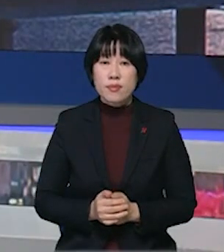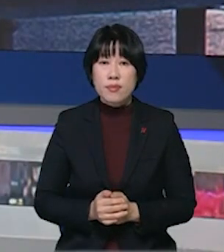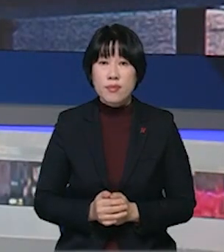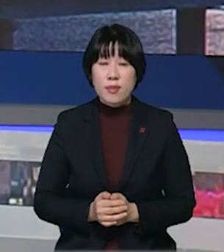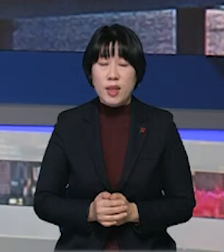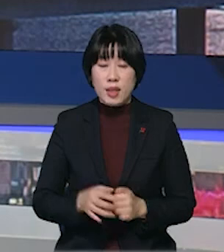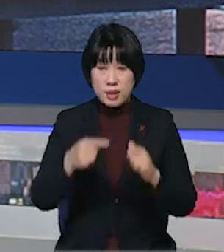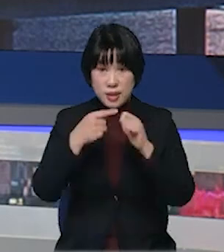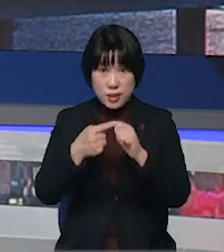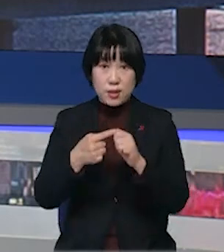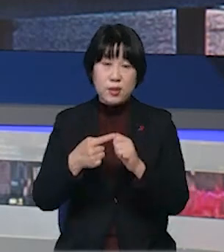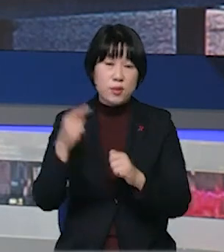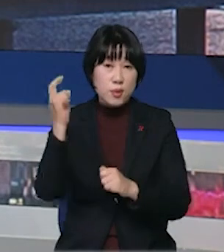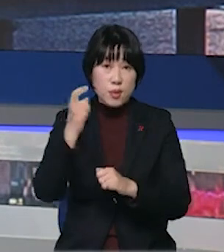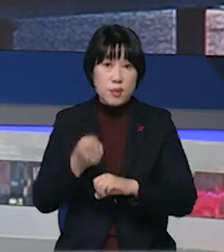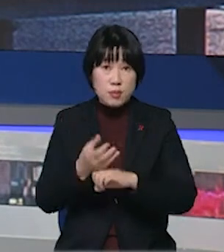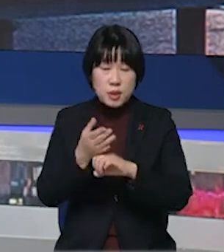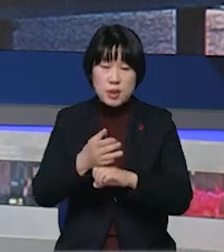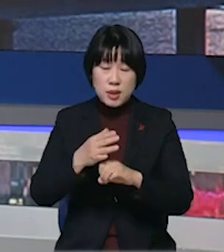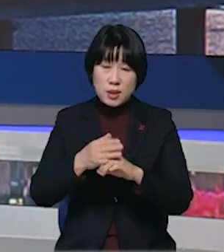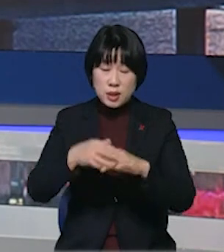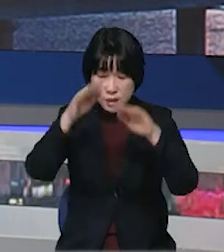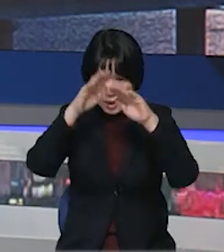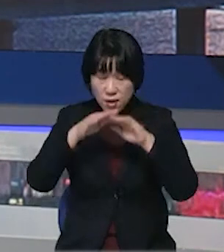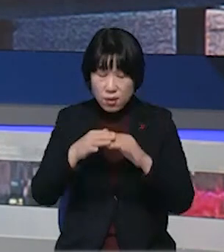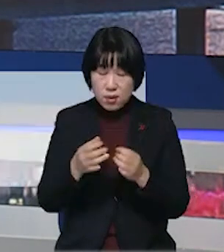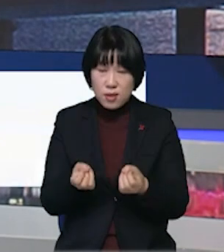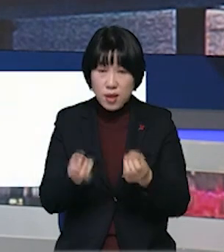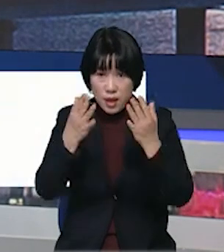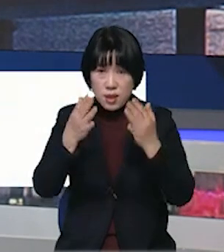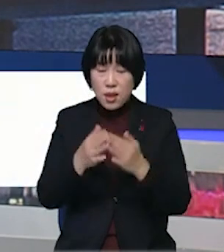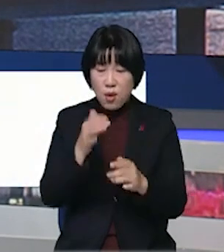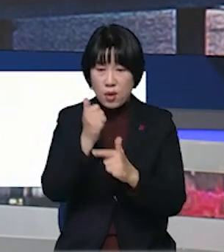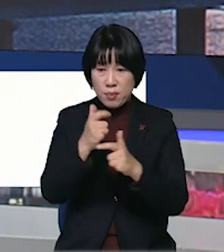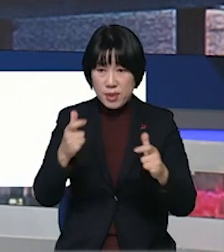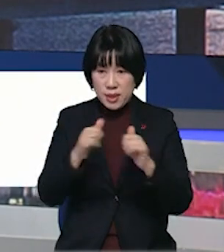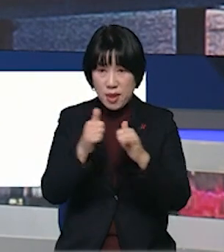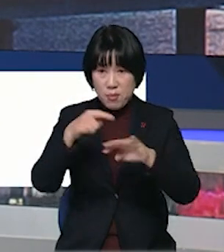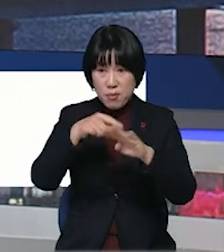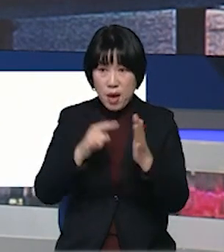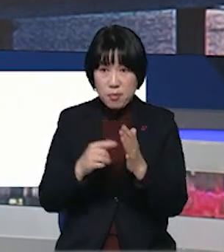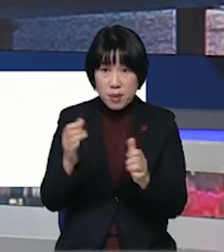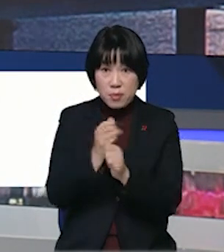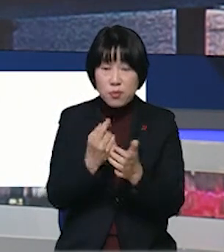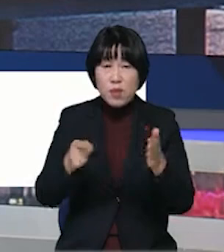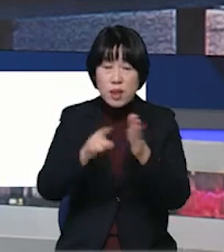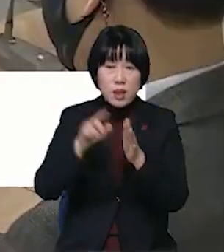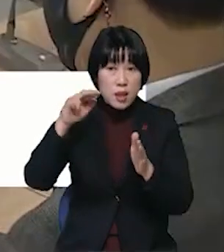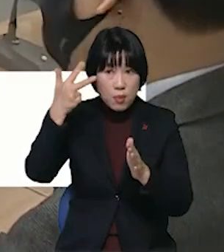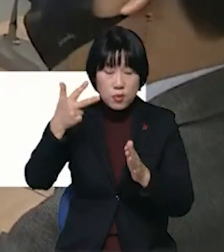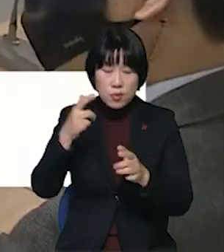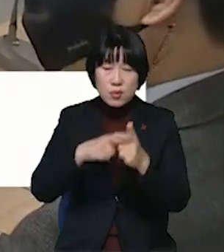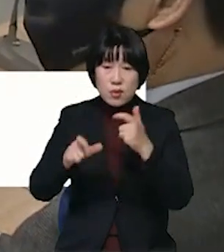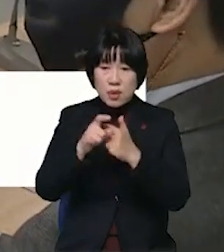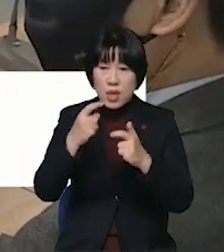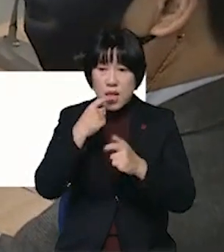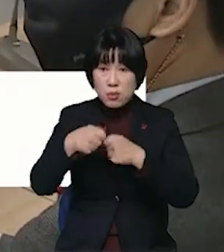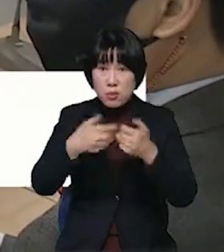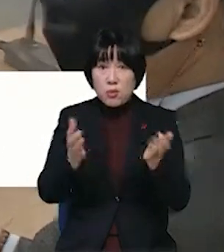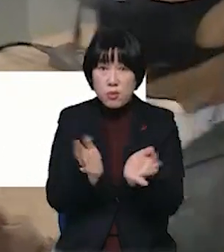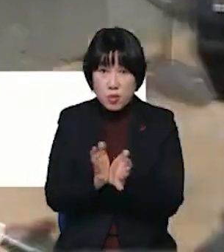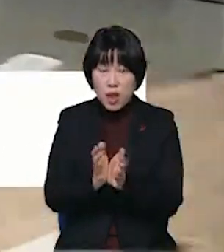첫 소식입니다 설녀 주호 담긴 10의 잡지 비해 다음주 더불어 빈 주당 과 국민의 힘 대표가 보답을